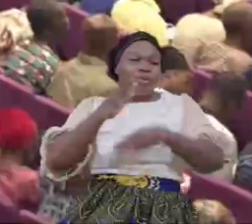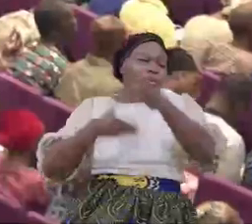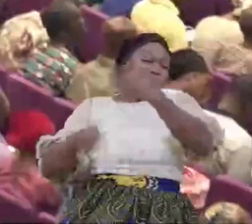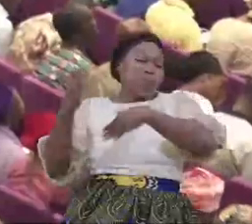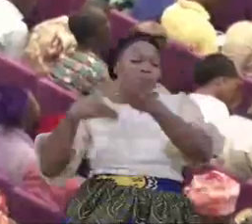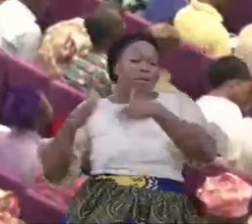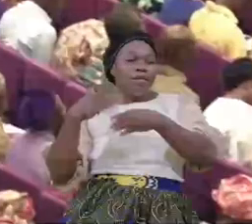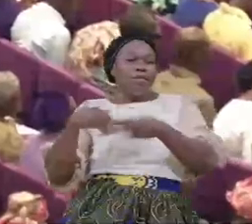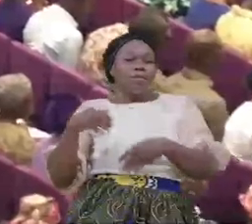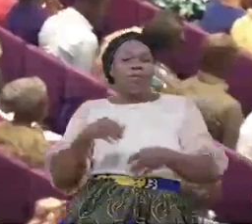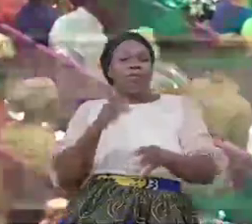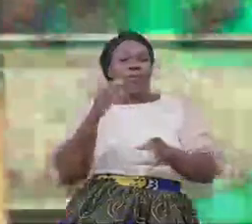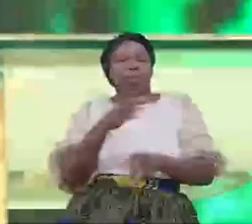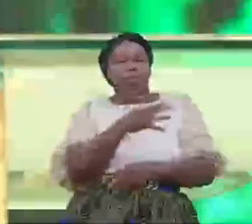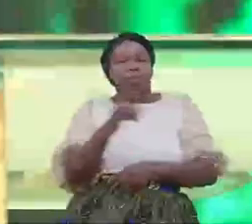passé.